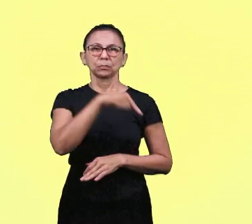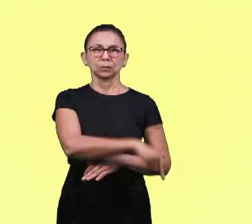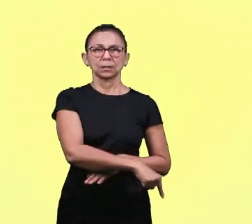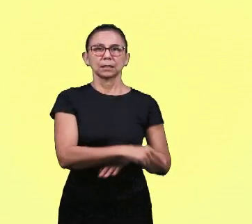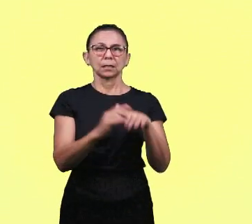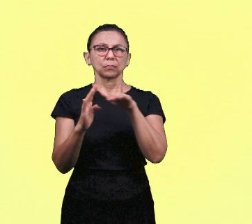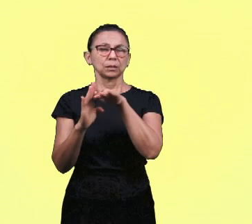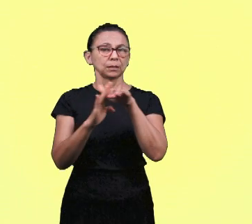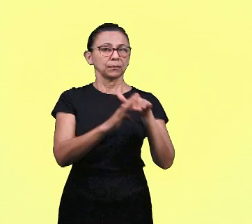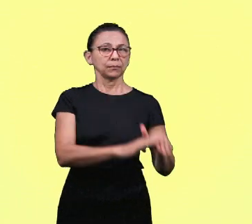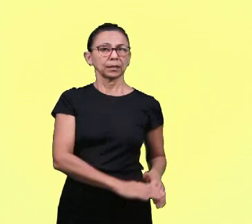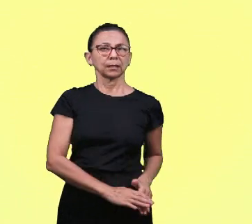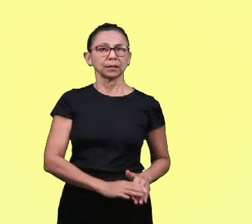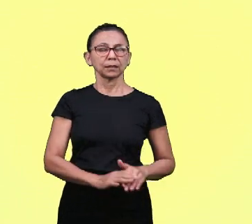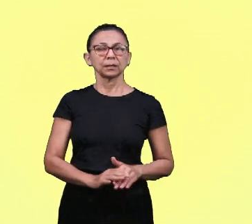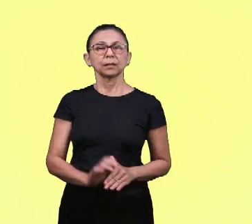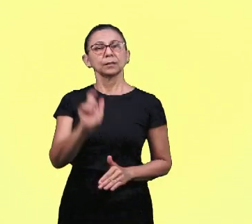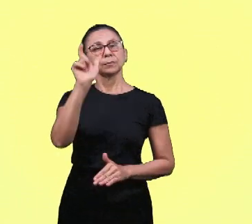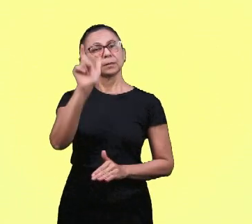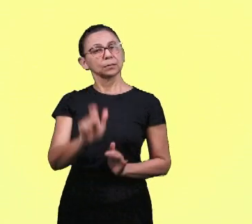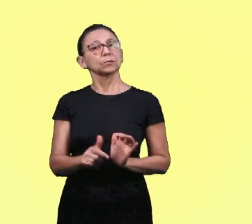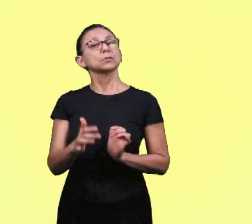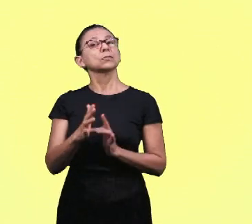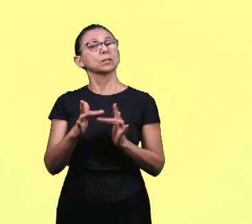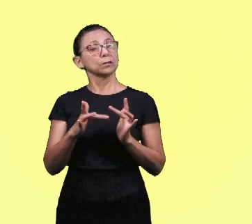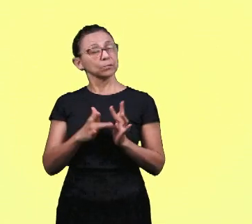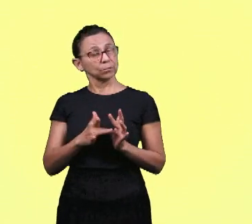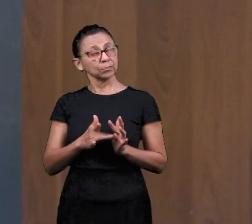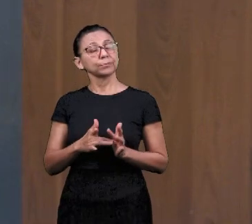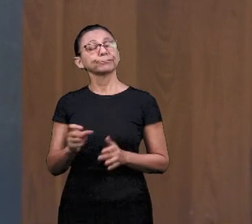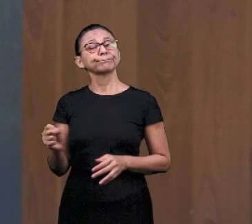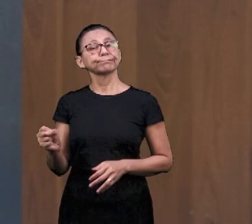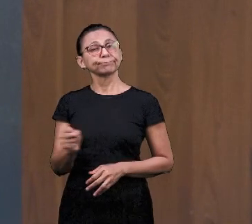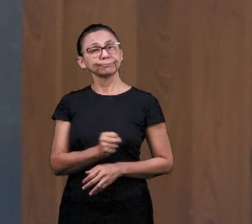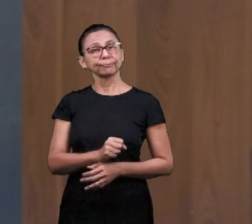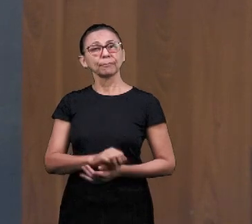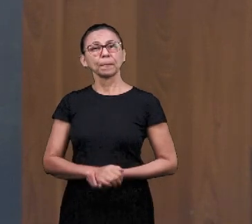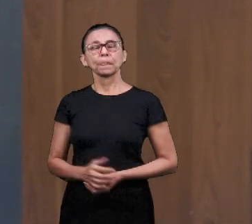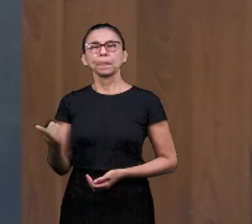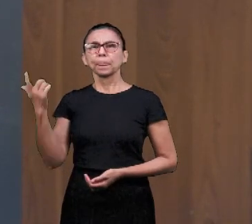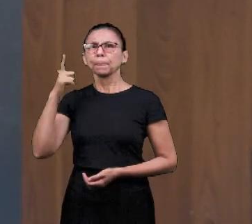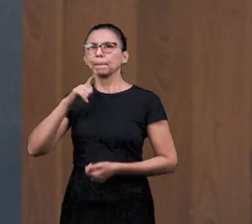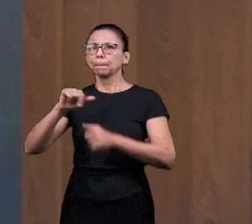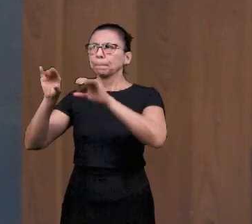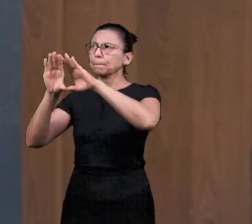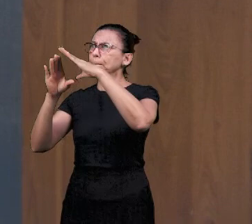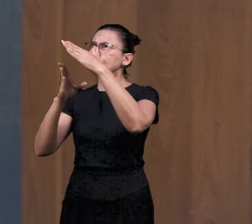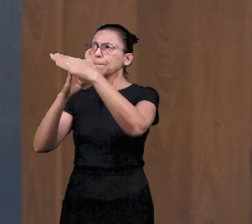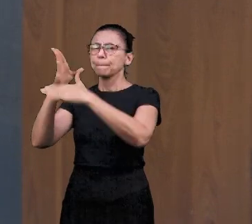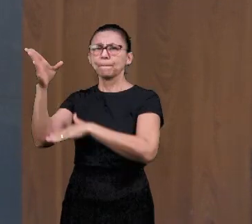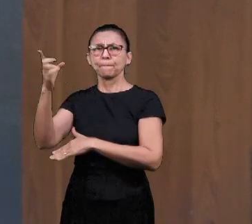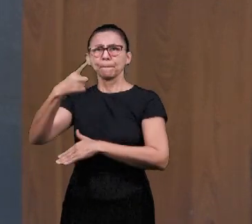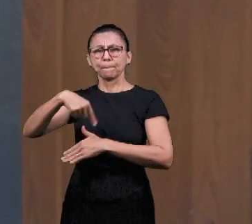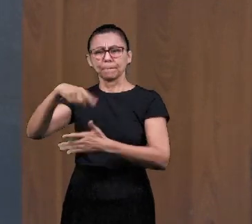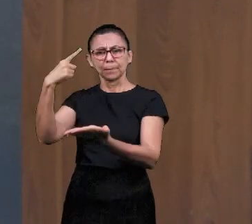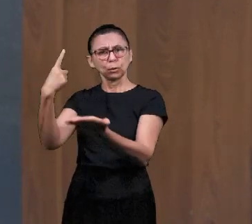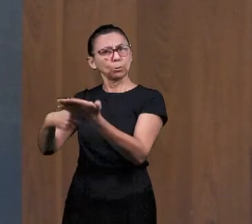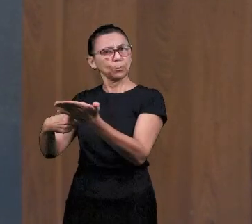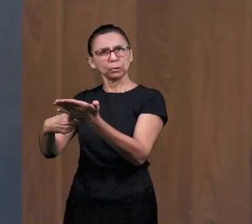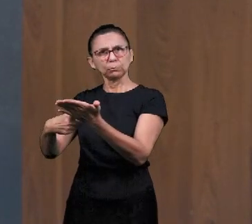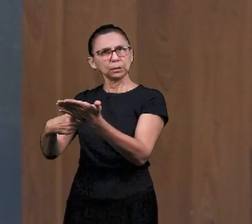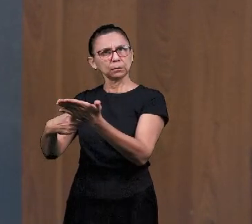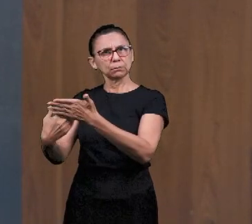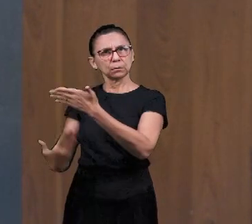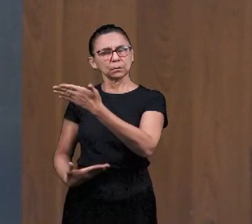Et afin qu'on puisse avoir la Canaan céleste, nous devons être fermes à servir